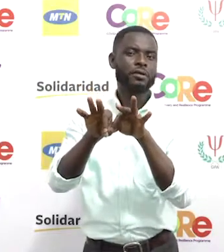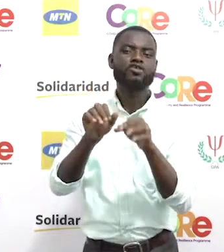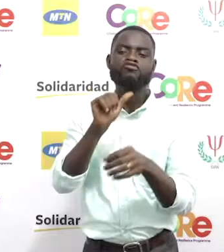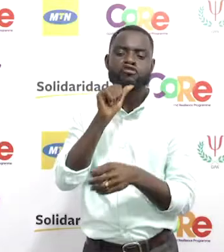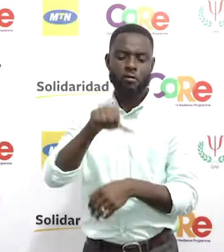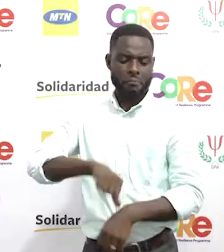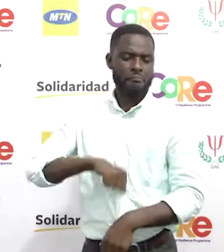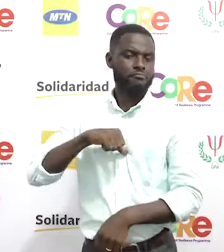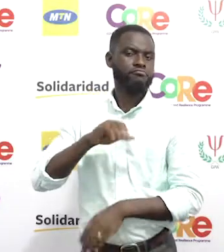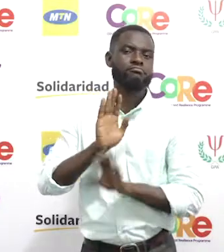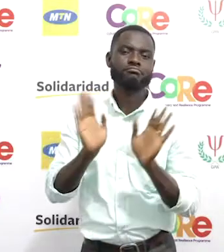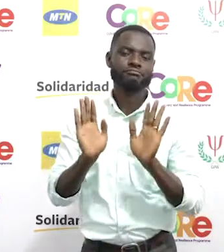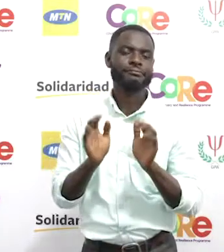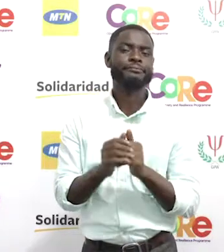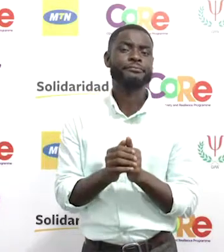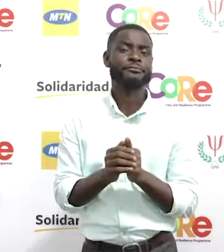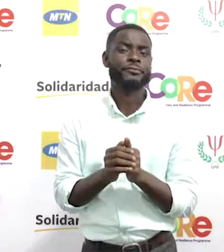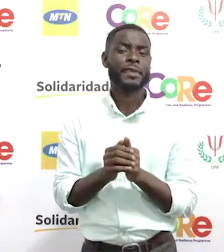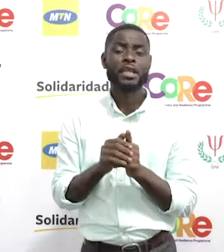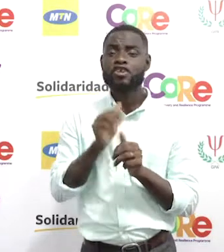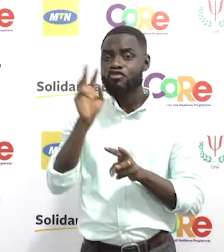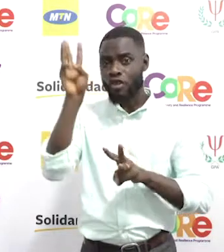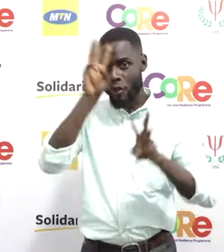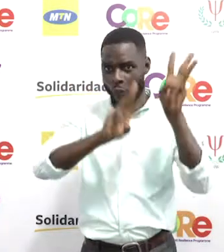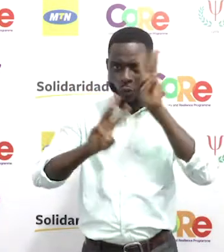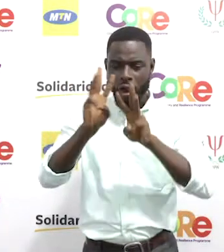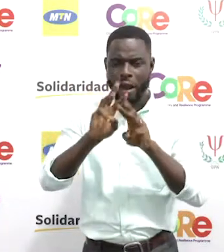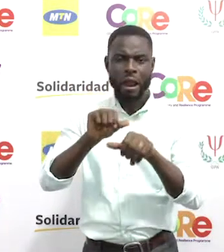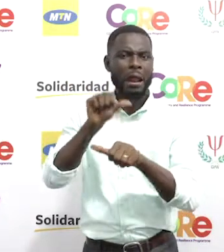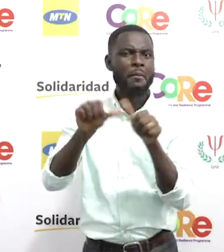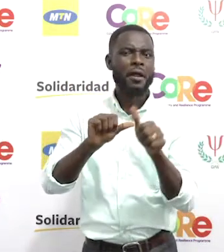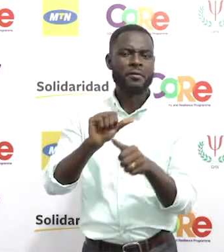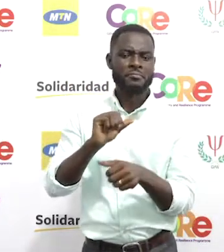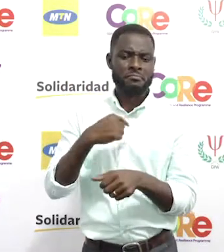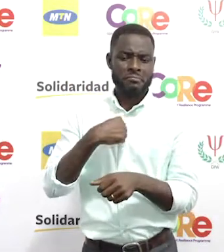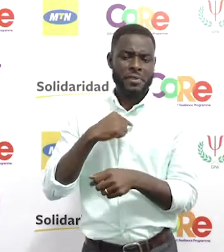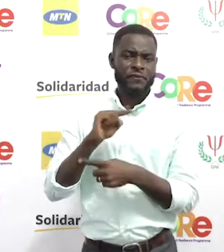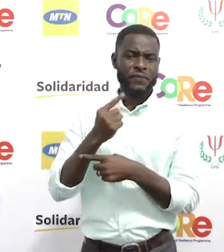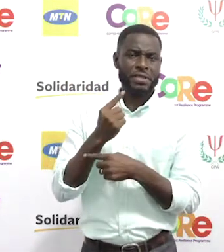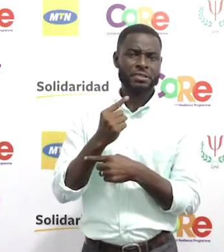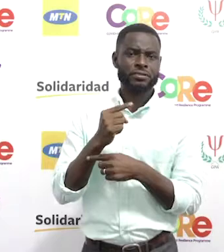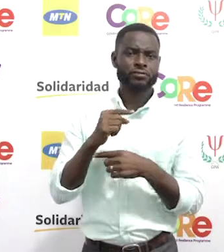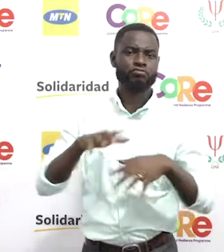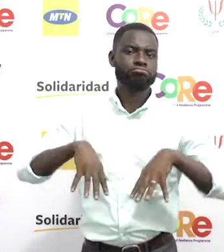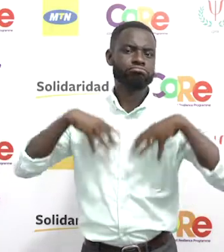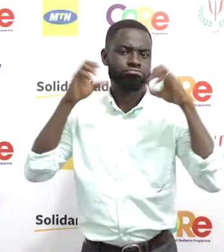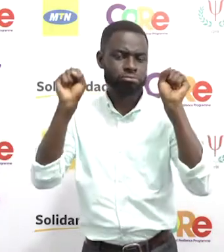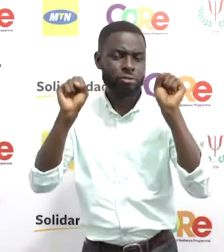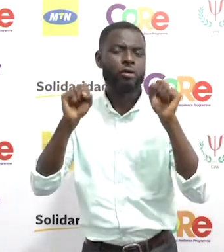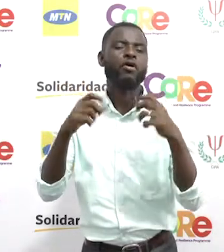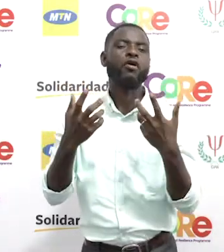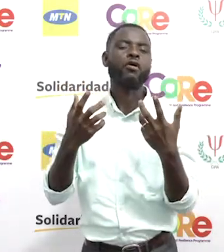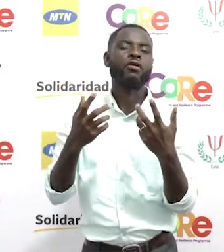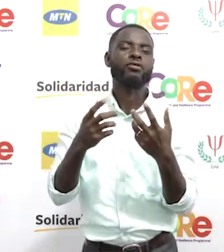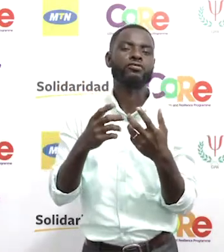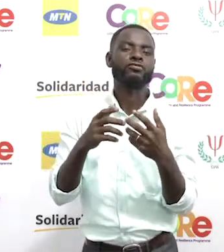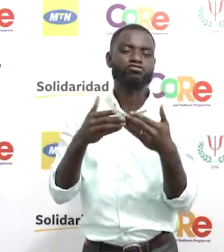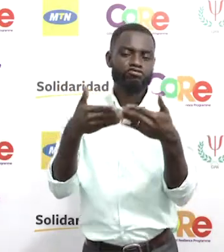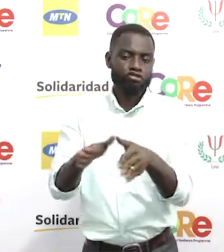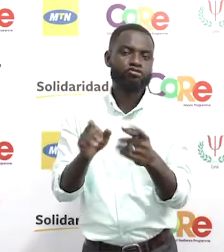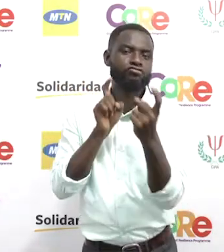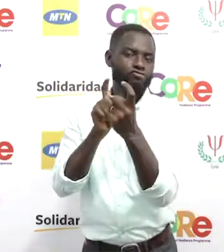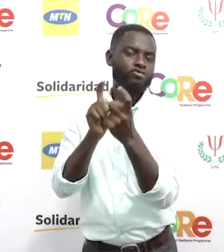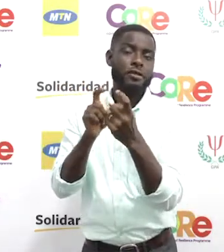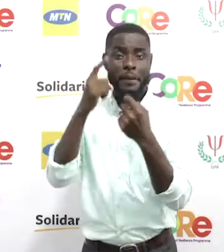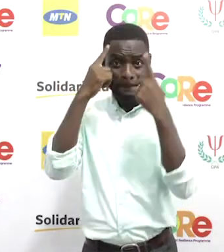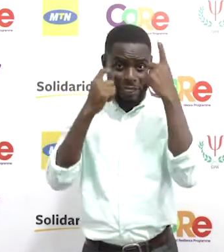womo. Egba ona akebo oba fi kin klemu ni bagme sanihi. E jake o